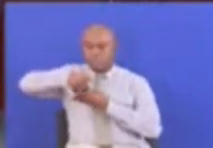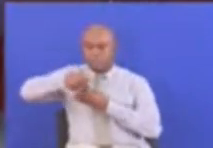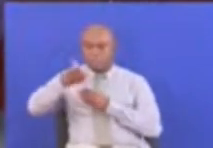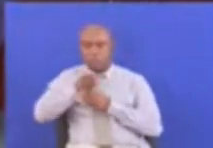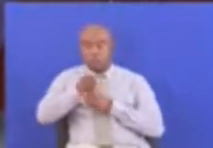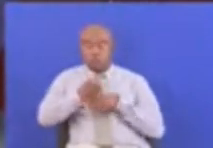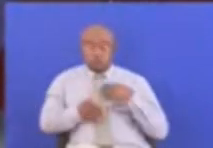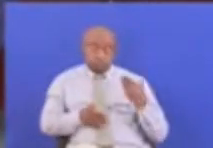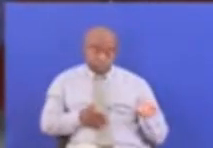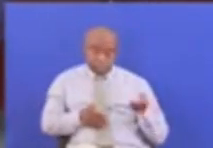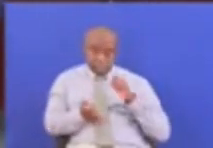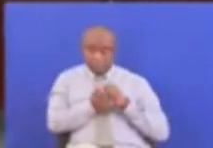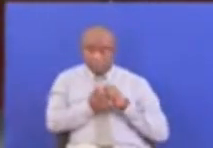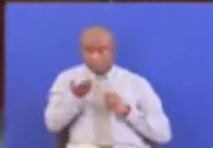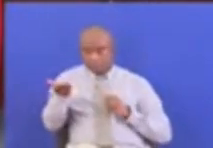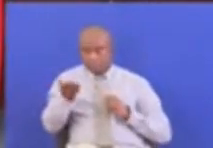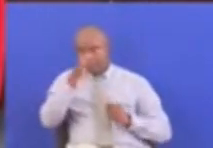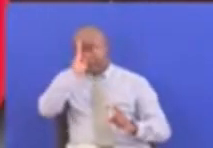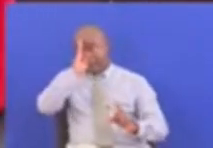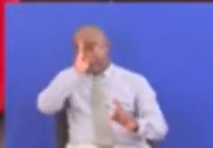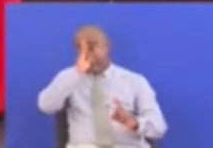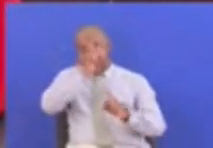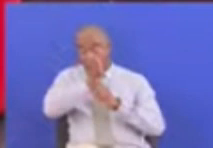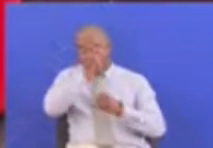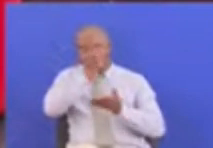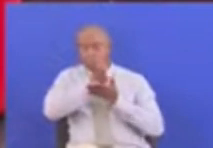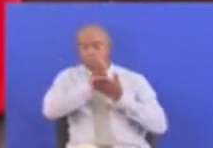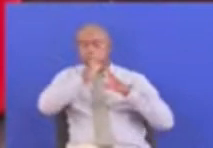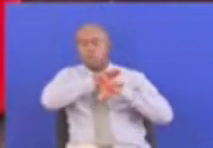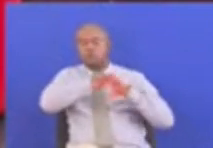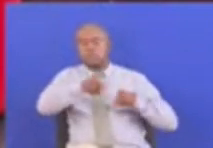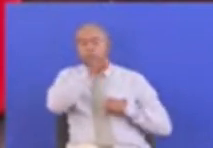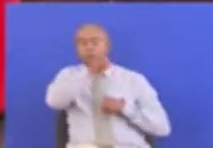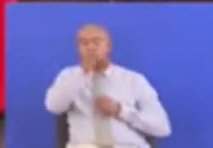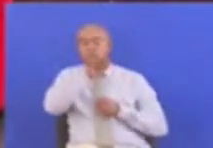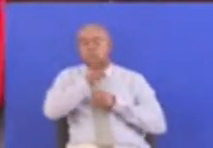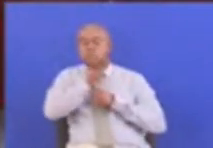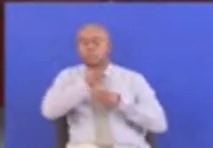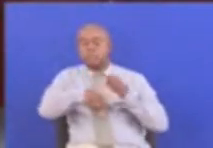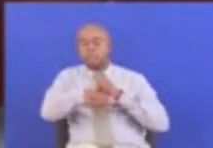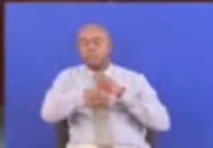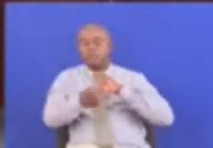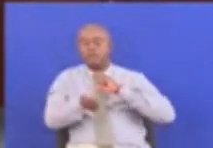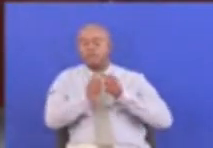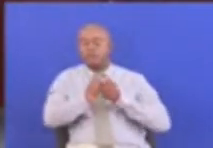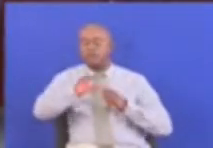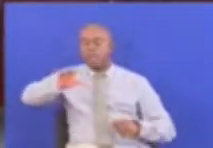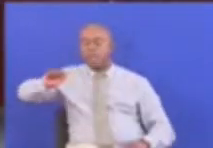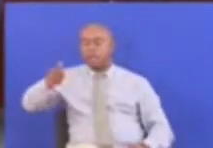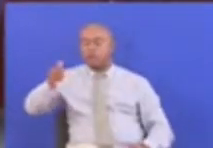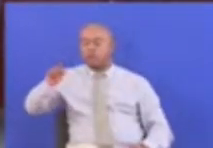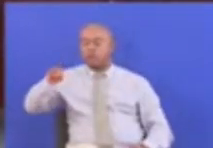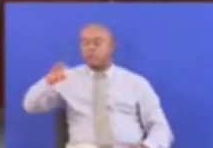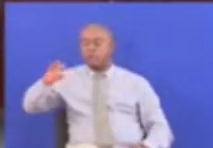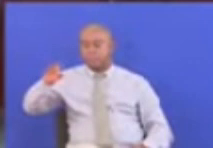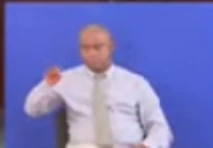ni kuhakikisha tu usalama wale ambao wanafanya kazi kwenye vyombo hivi, na Watanzania kwa ujumla wanakuwa